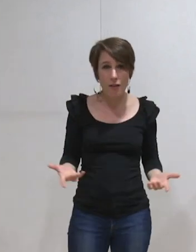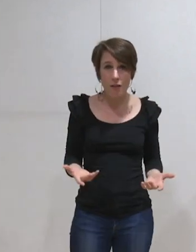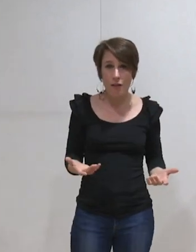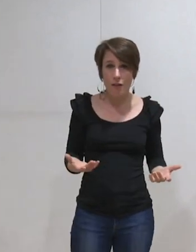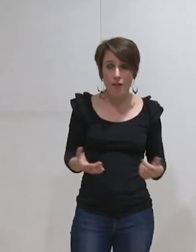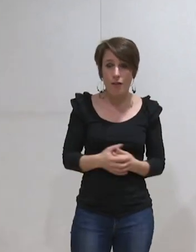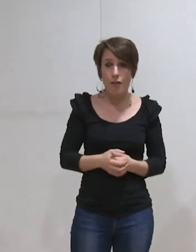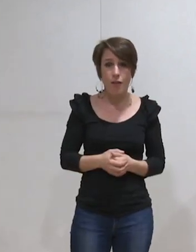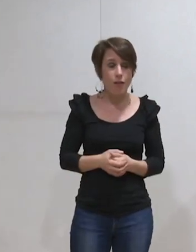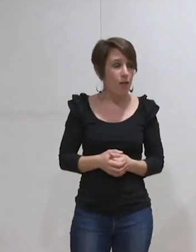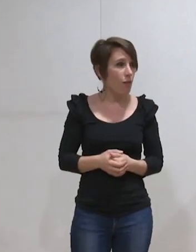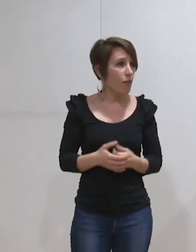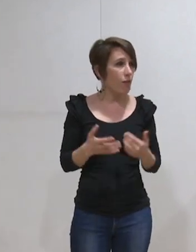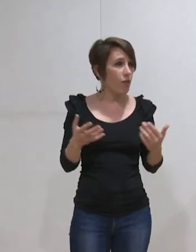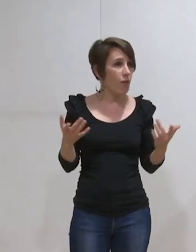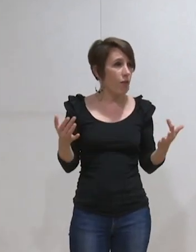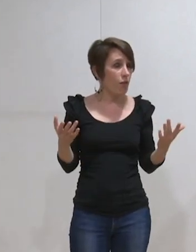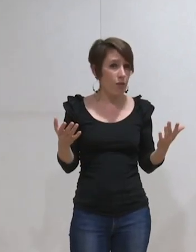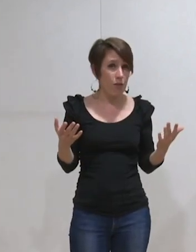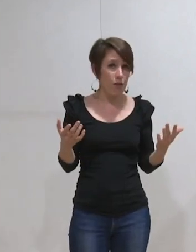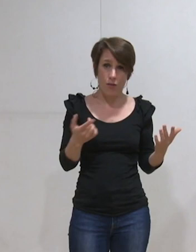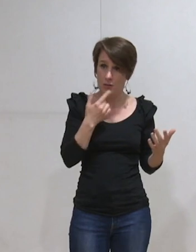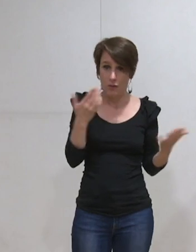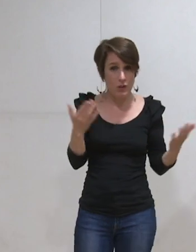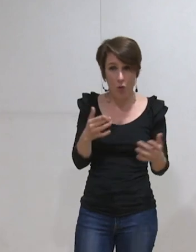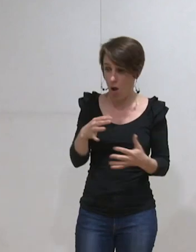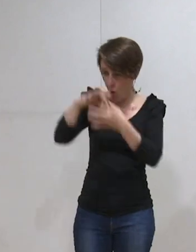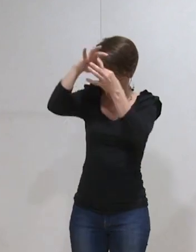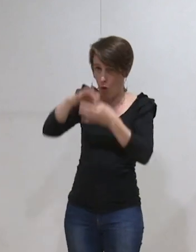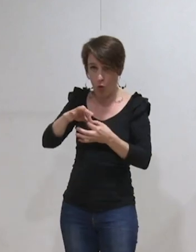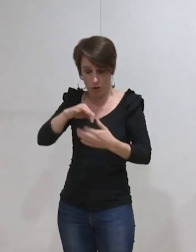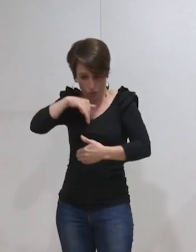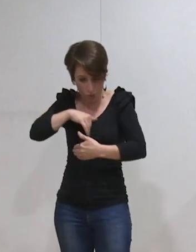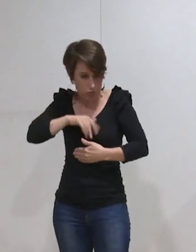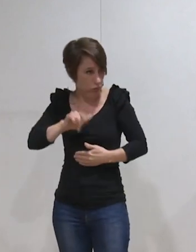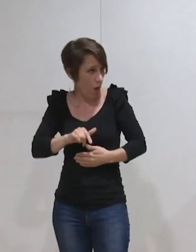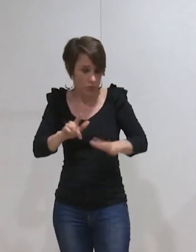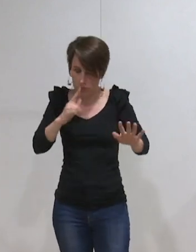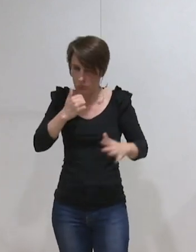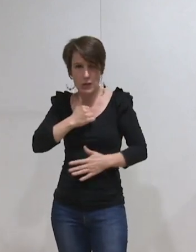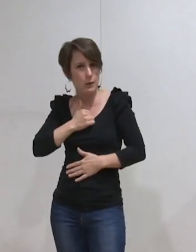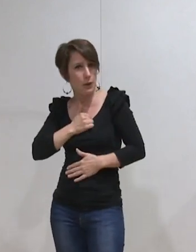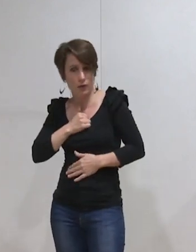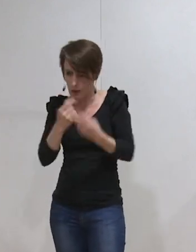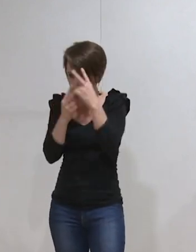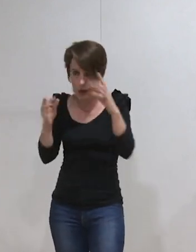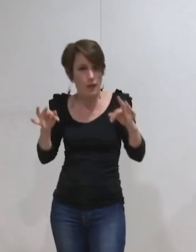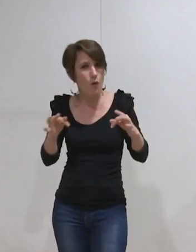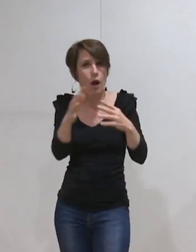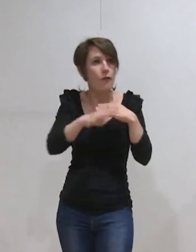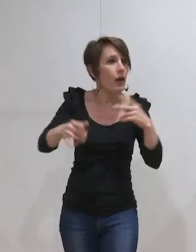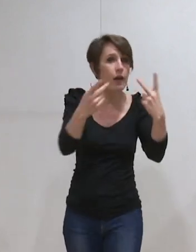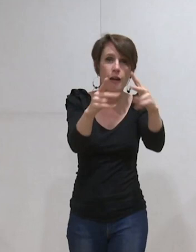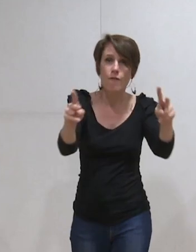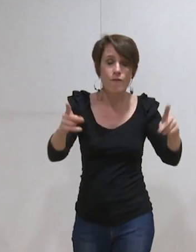fait que la religion le fait de croire ou de ne pas croire quelque chose d'ordre privé ne doit pas interférer dans l' dans dans le champ public